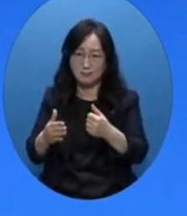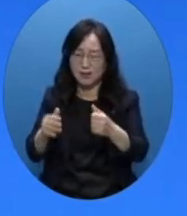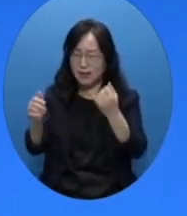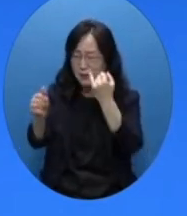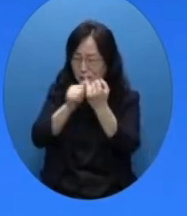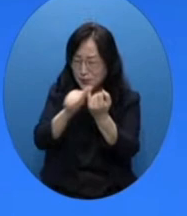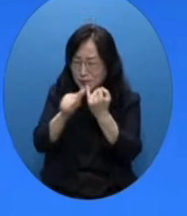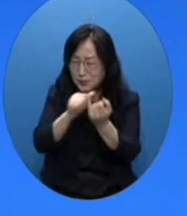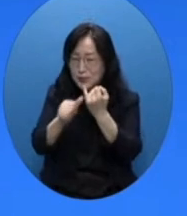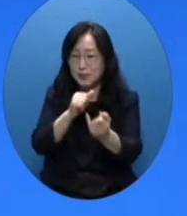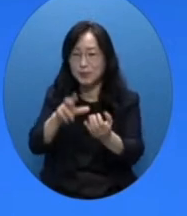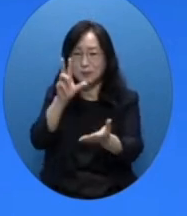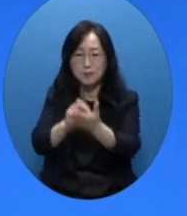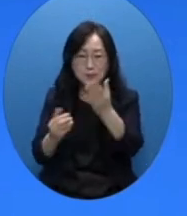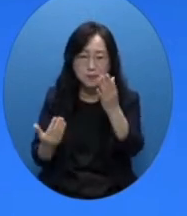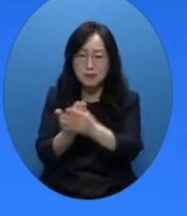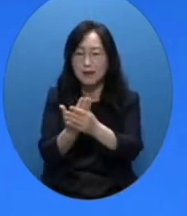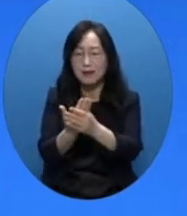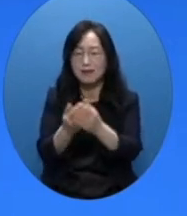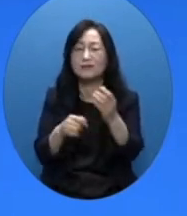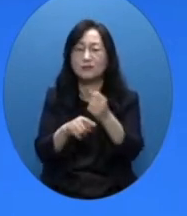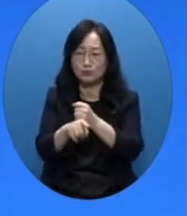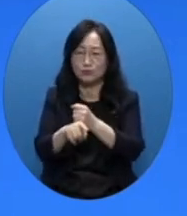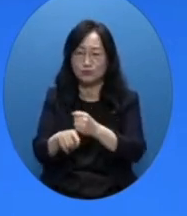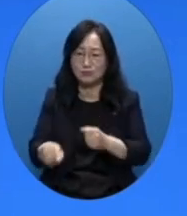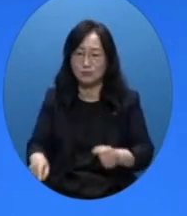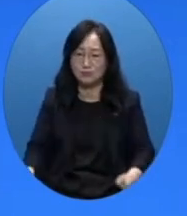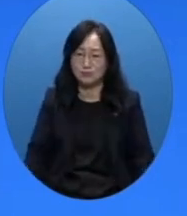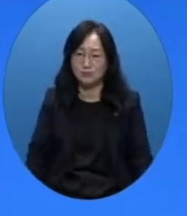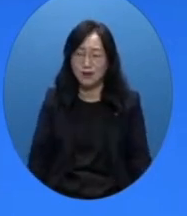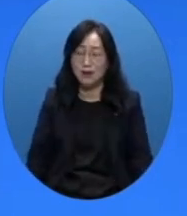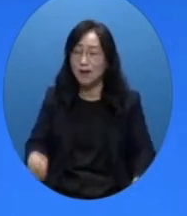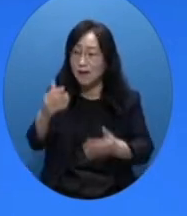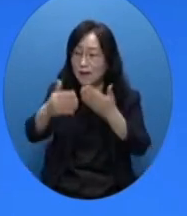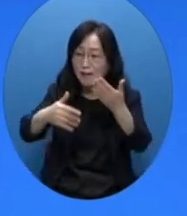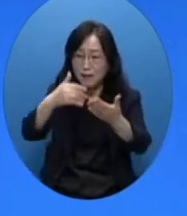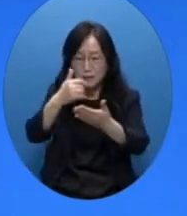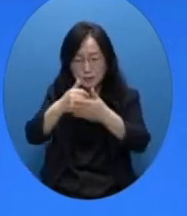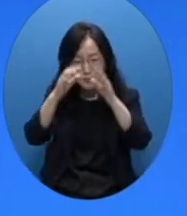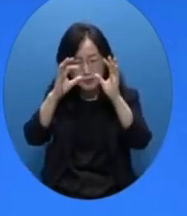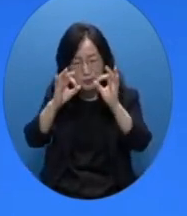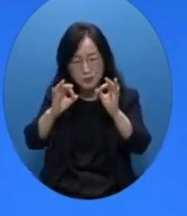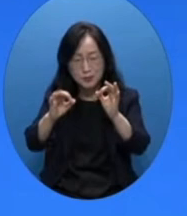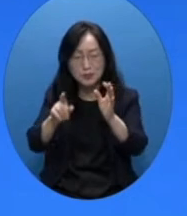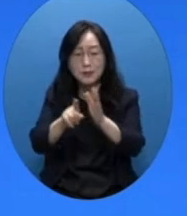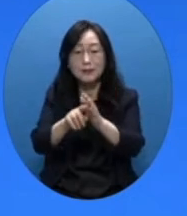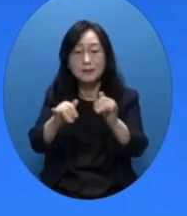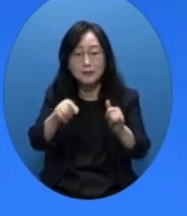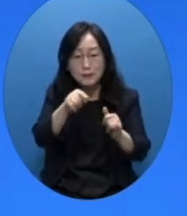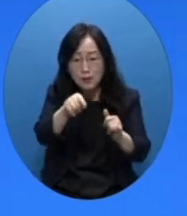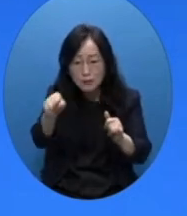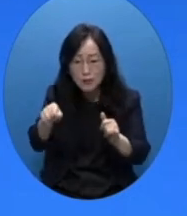부부싸움을 하고 문제 어려움이 생겨나게 되는 것입니다. 그래서 하나님께서 우리 믿는 사람들에게 고난을 통해서